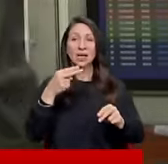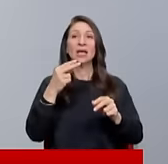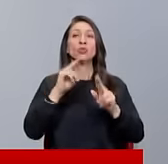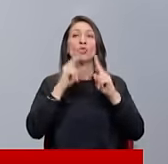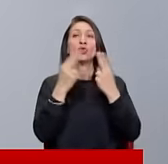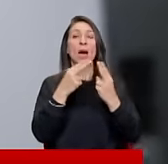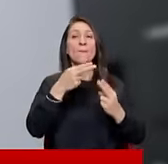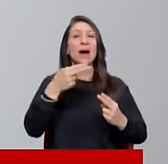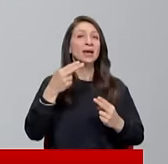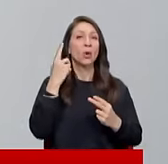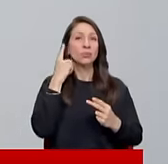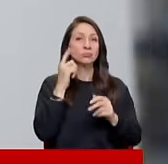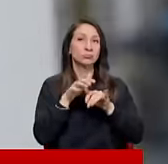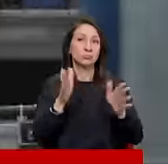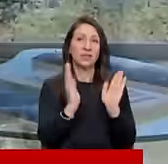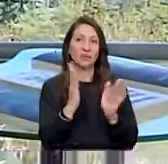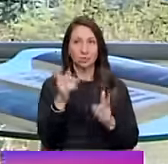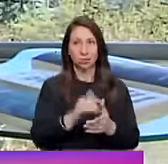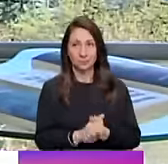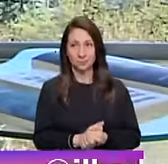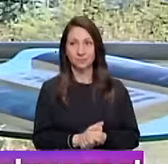yolculuğuna devam edecek.